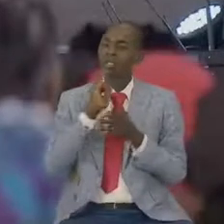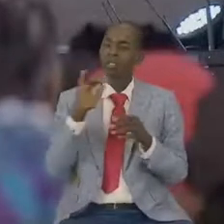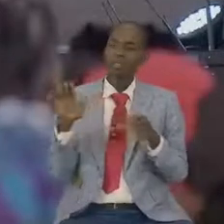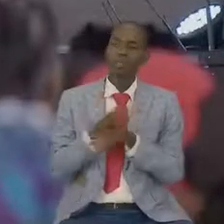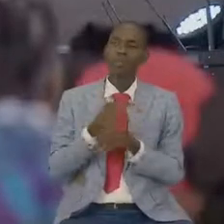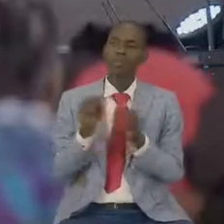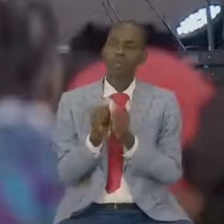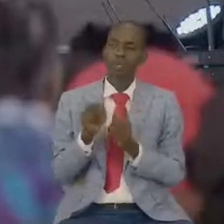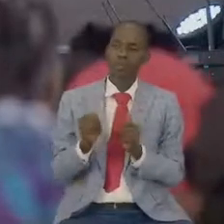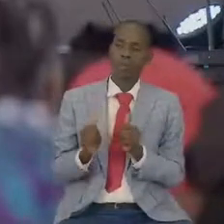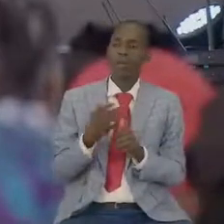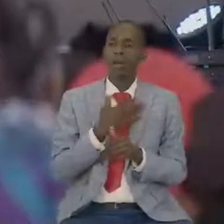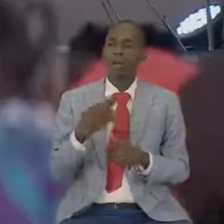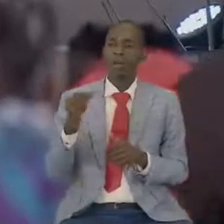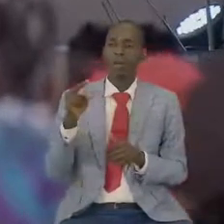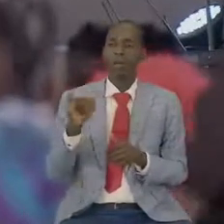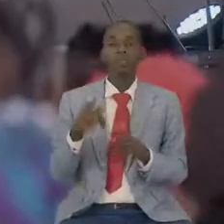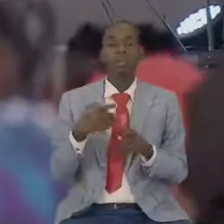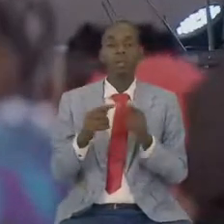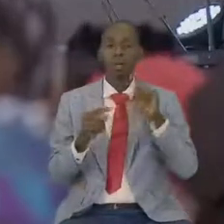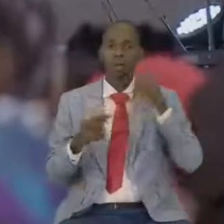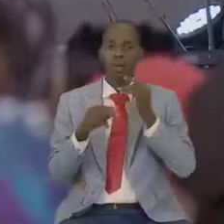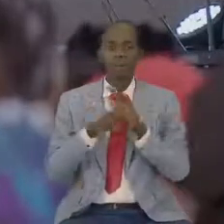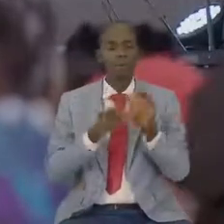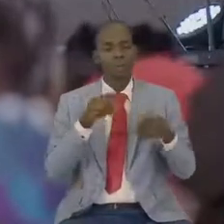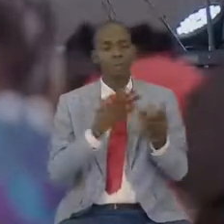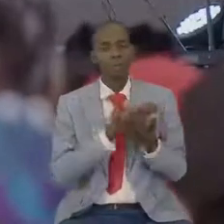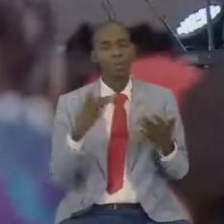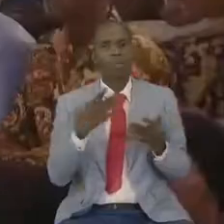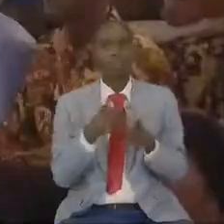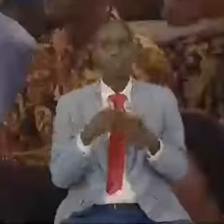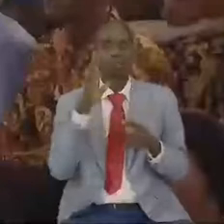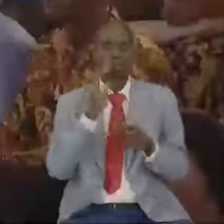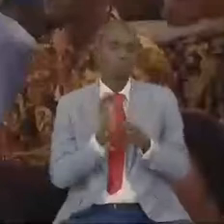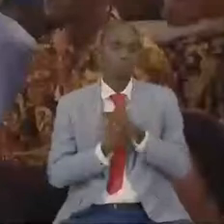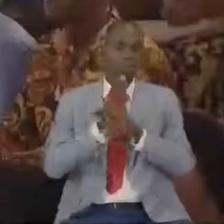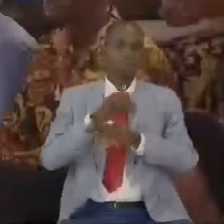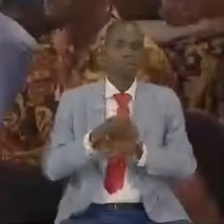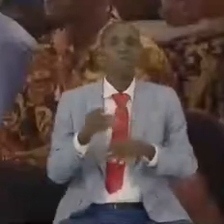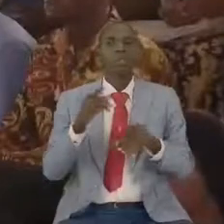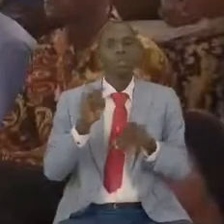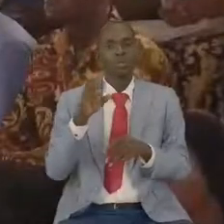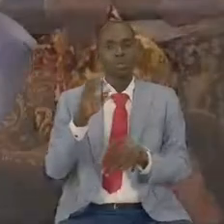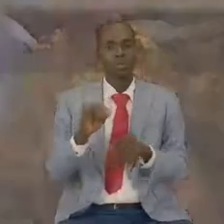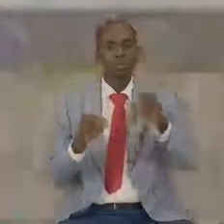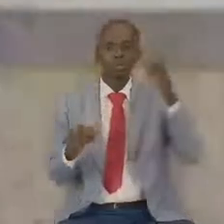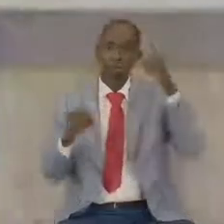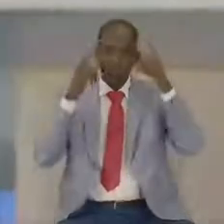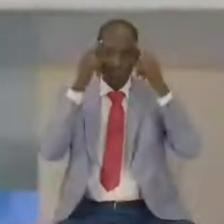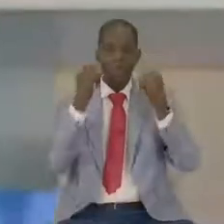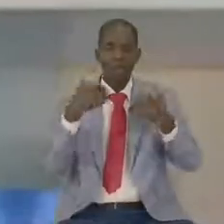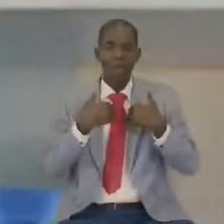Et Mara va passer. Et vous allez traverser. Moïse avait cette